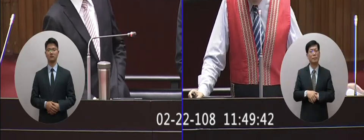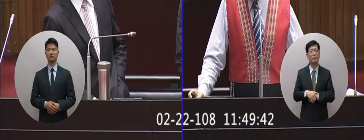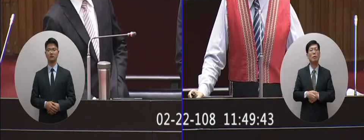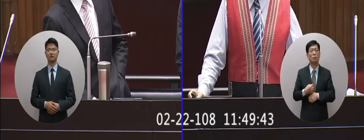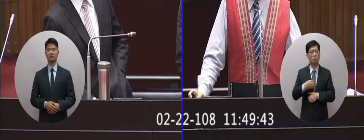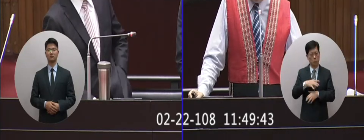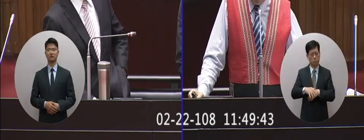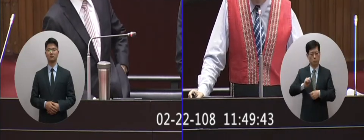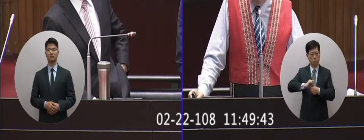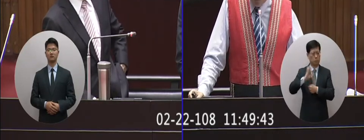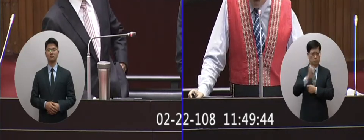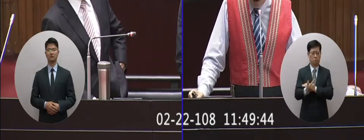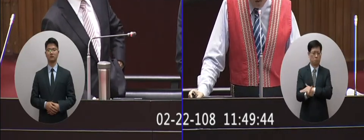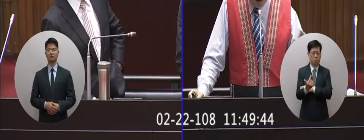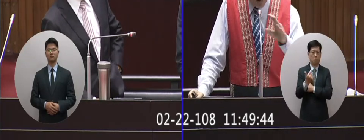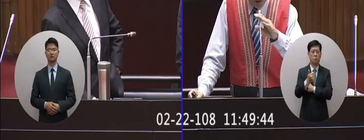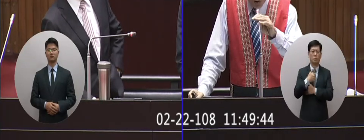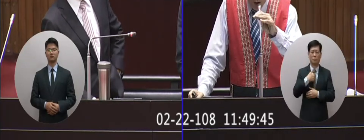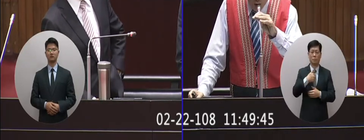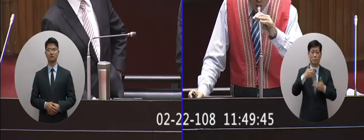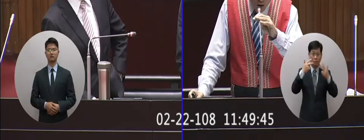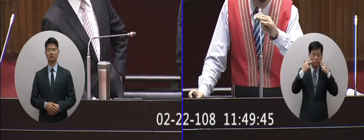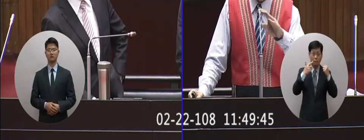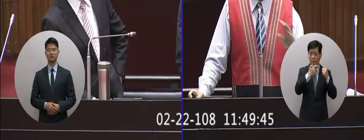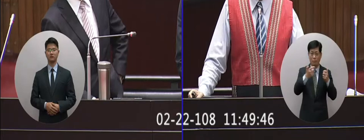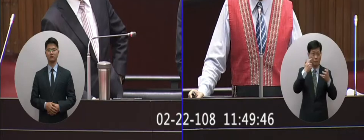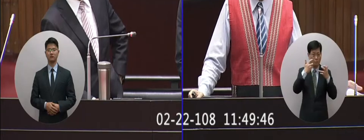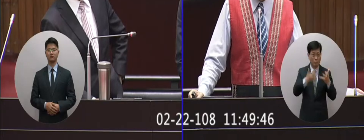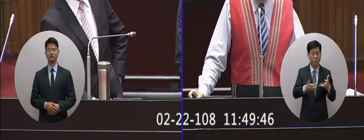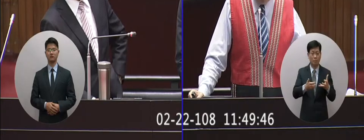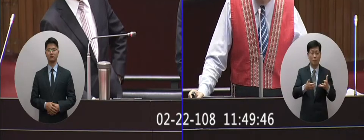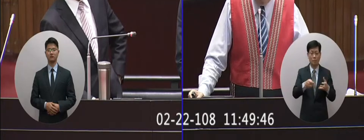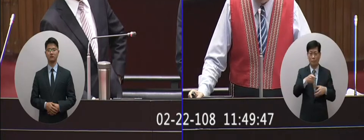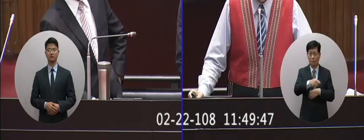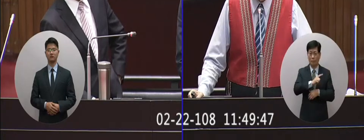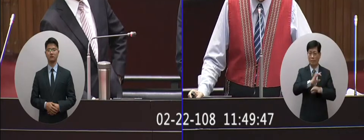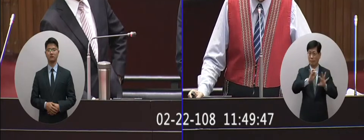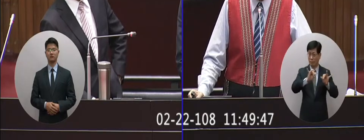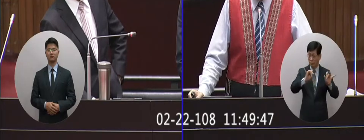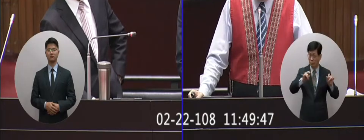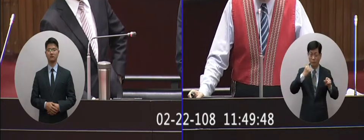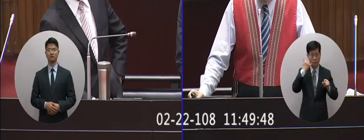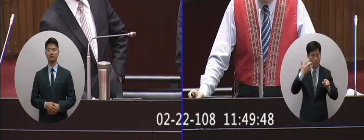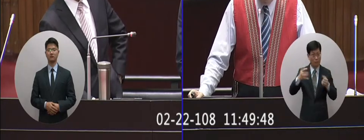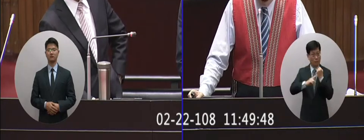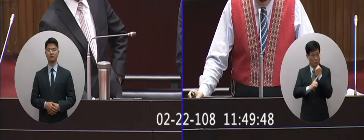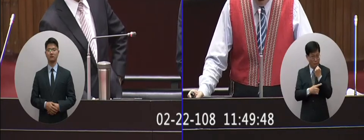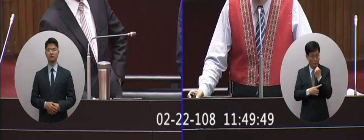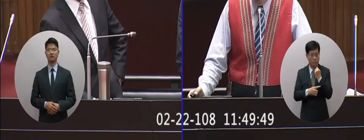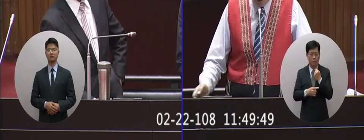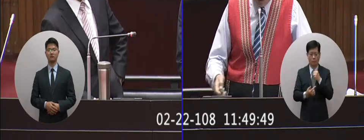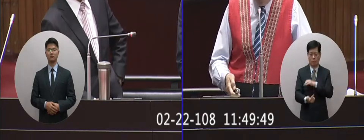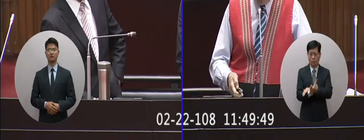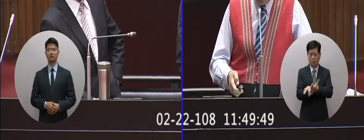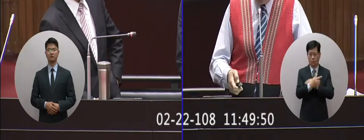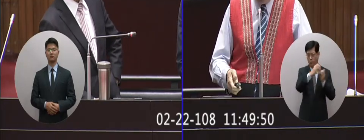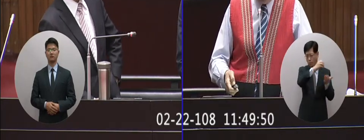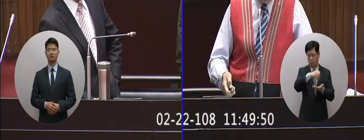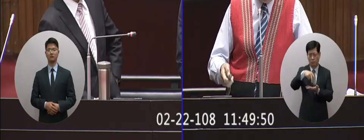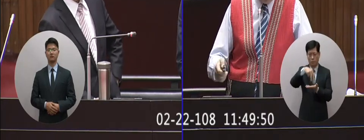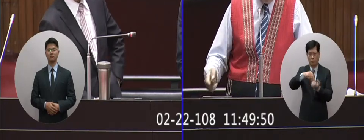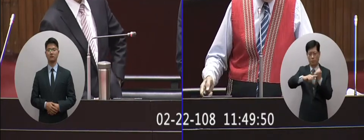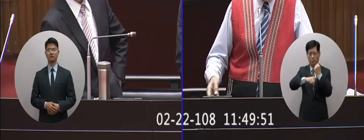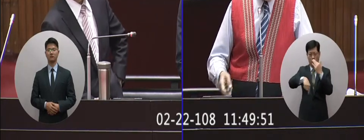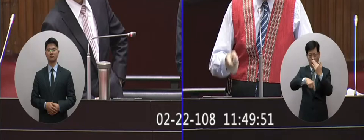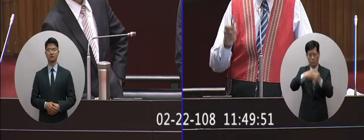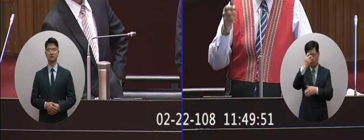我们会加快脚步，将原住民族最重视的原住民族土地假议法尽速送到立法院审